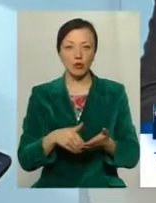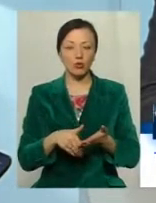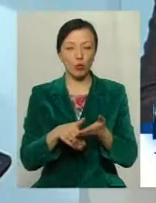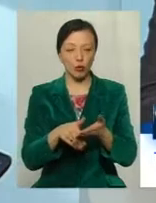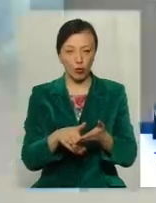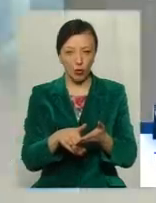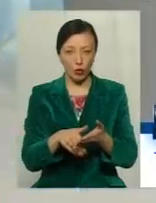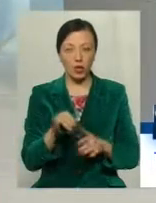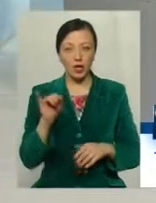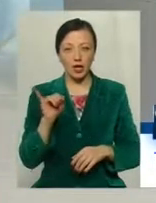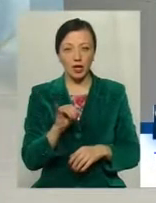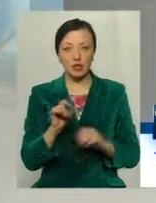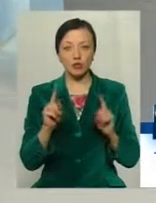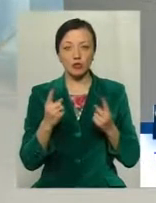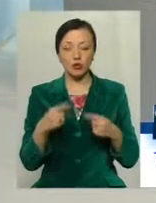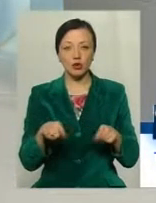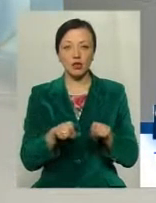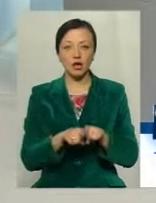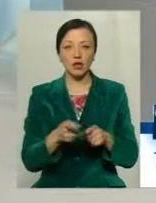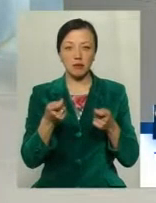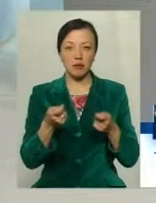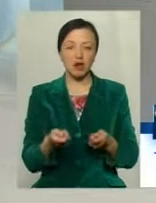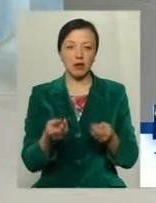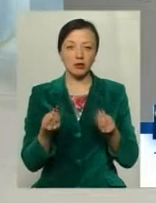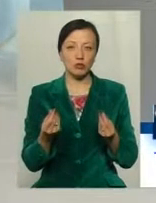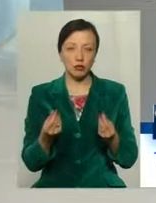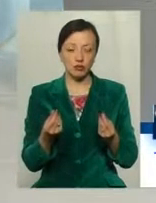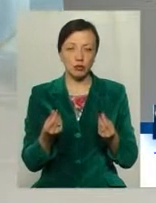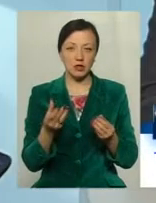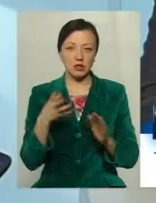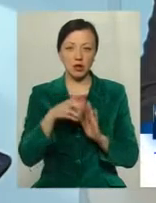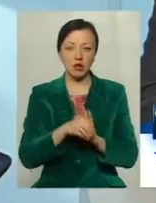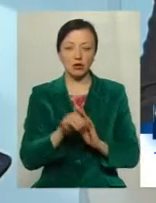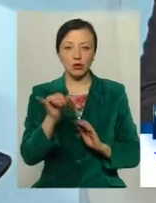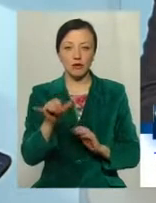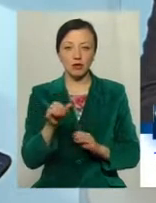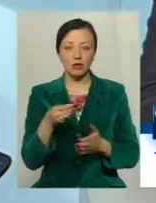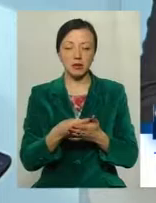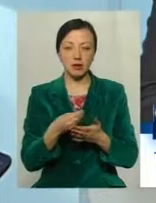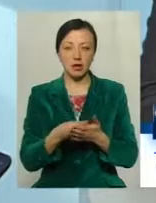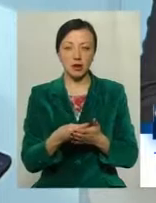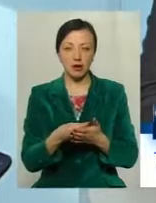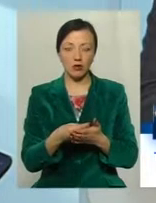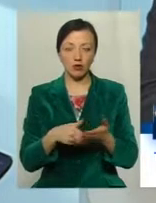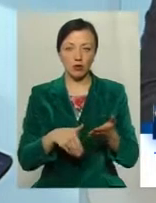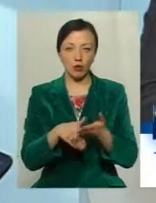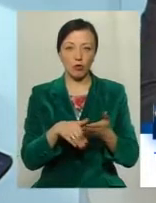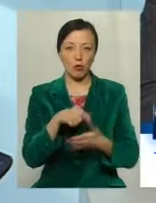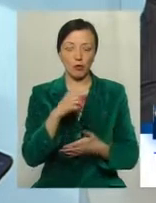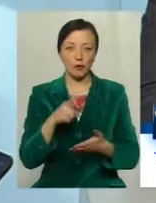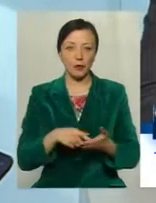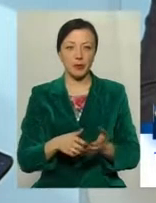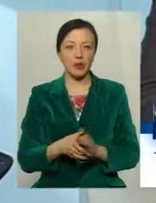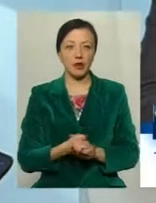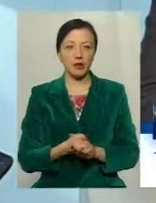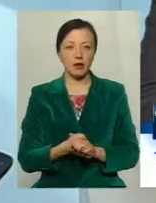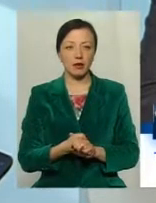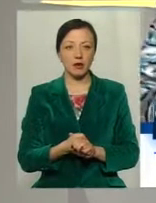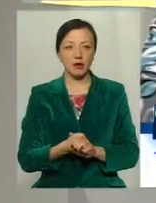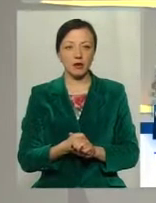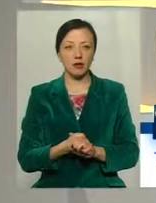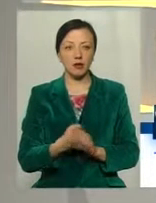Так, я хочу задати таке запитання. От ви у нас депутат, ви знаєте, який зараз важкий час, до вас багато